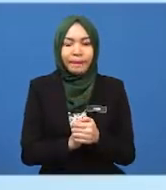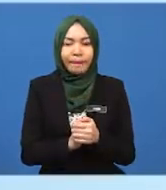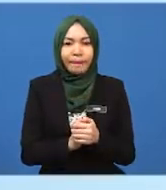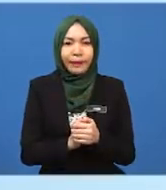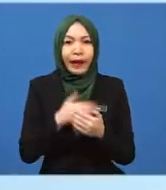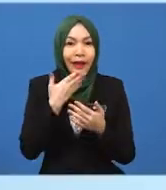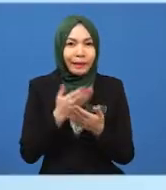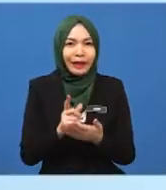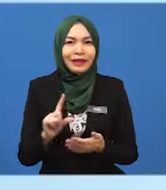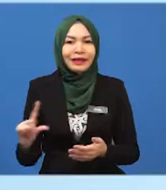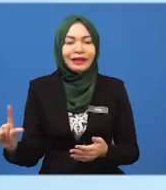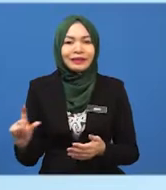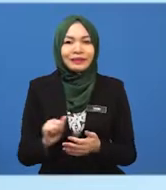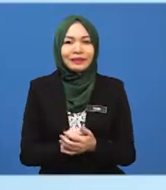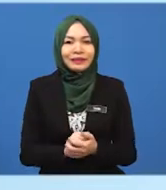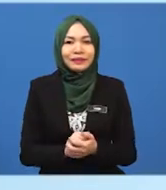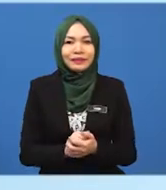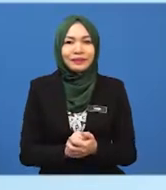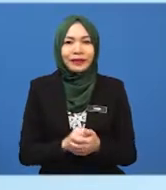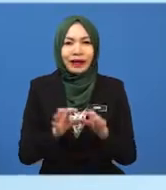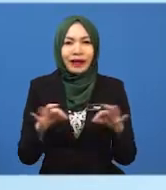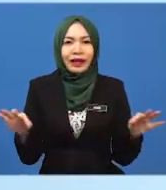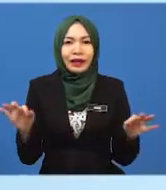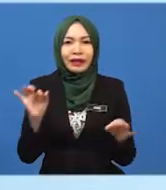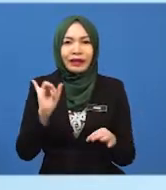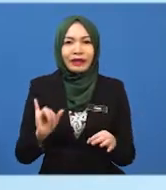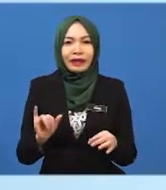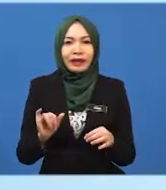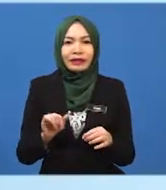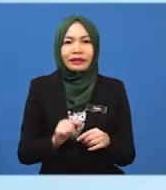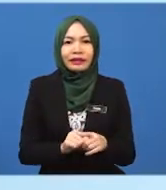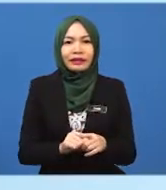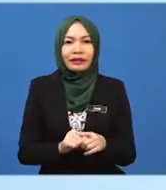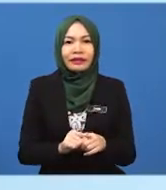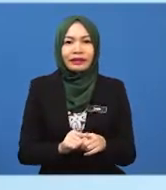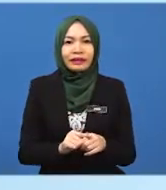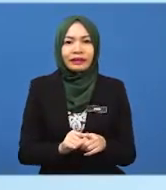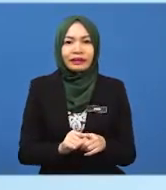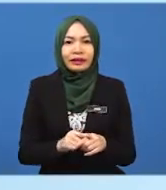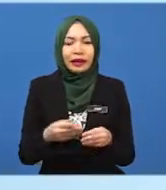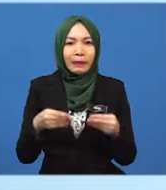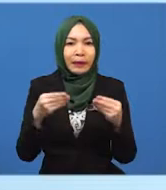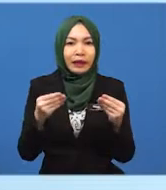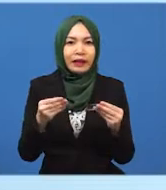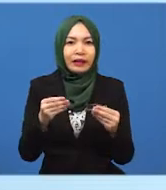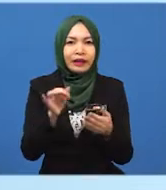Baiklah murid-murid, ayat yang digariskan seterusnya mempunyai frasa apa?